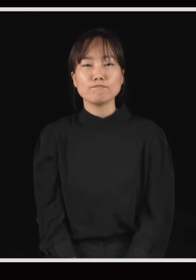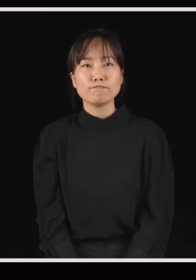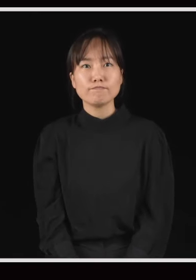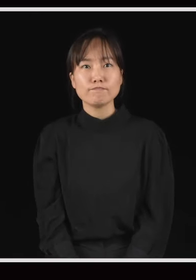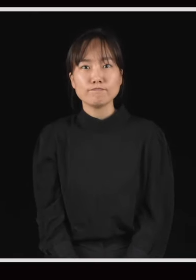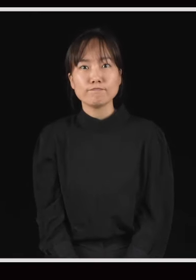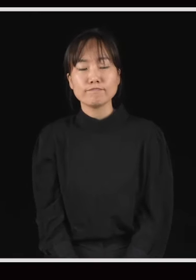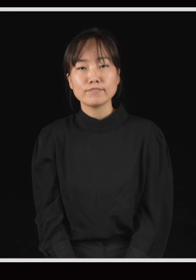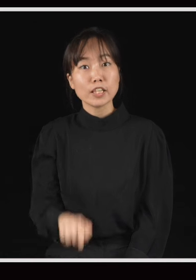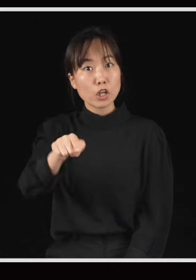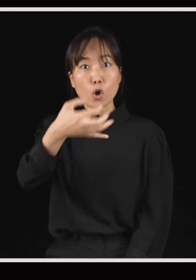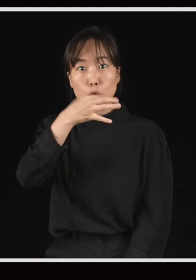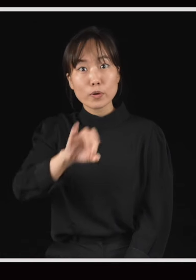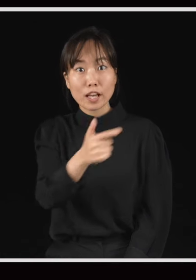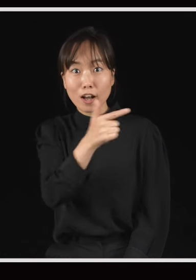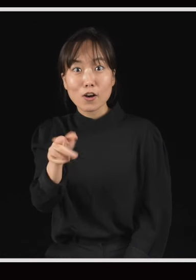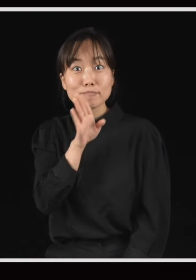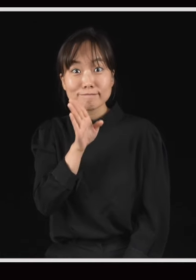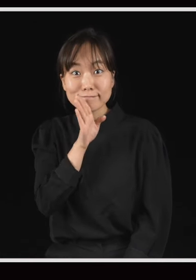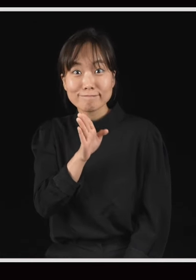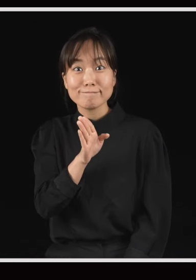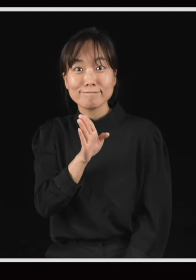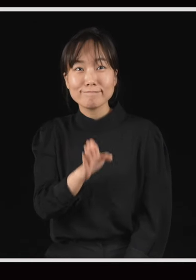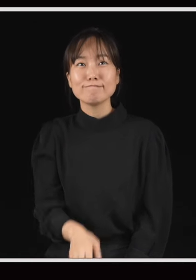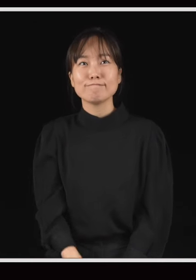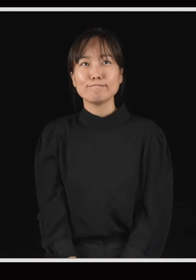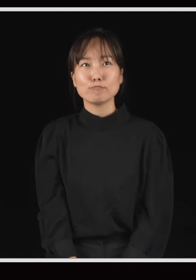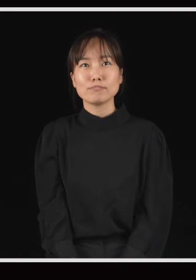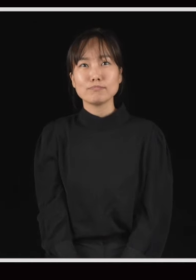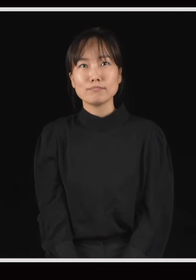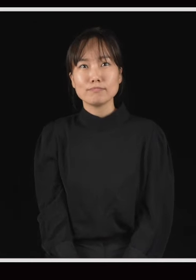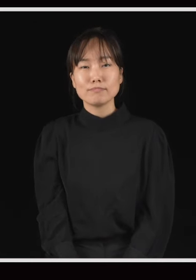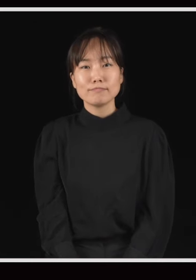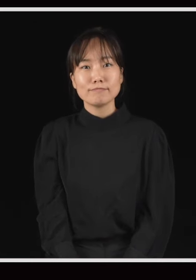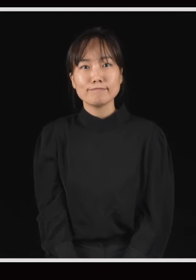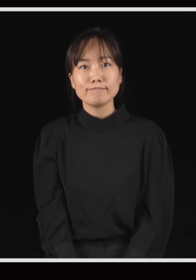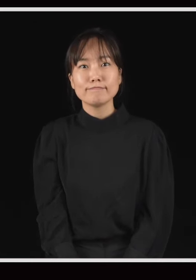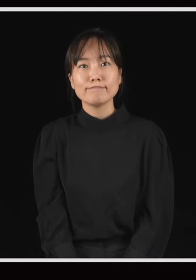나이가요. 이 정도면은 좀 해보실 만하지 않으세요?